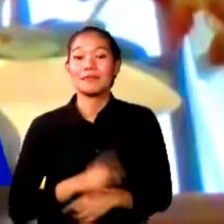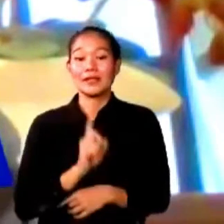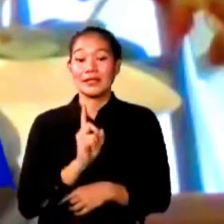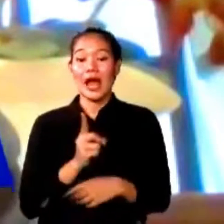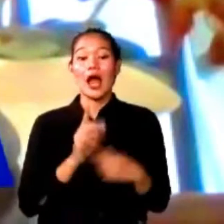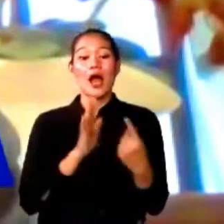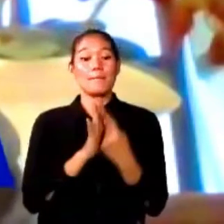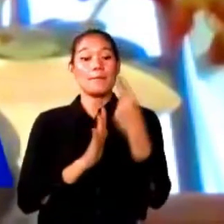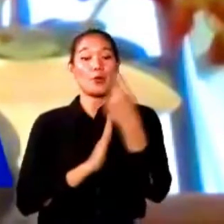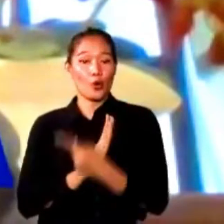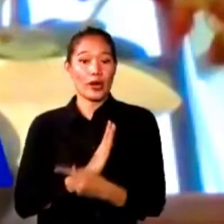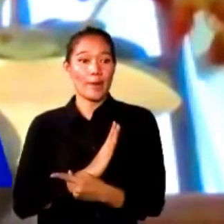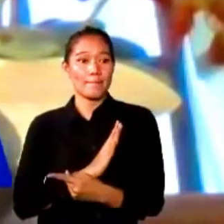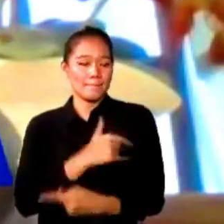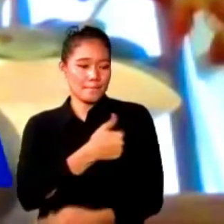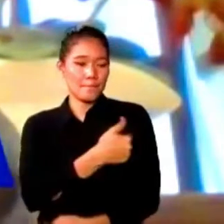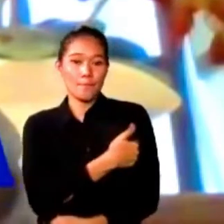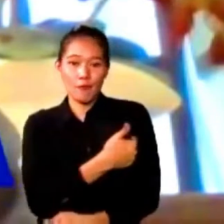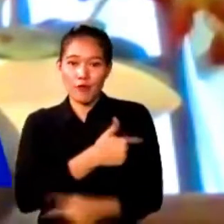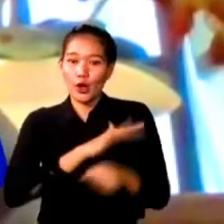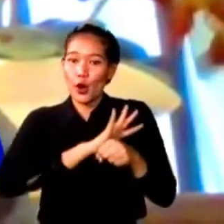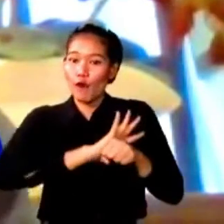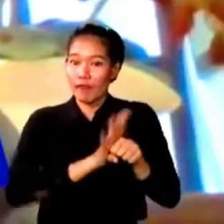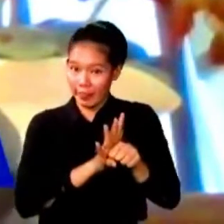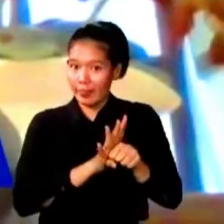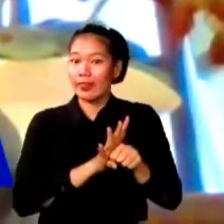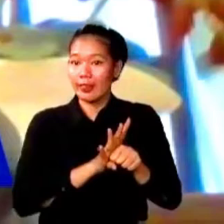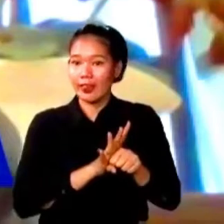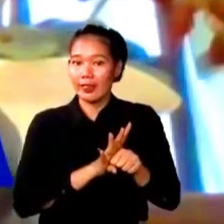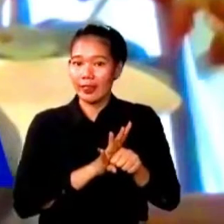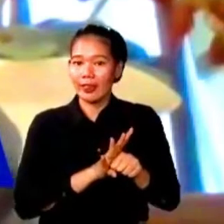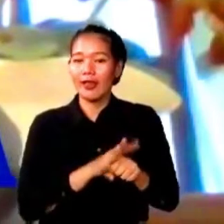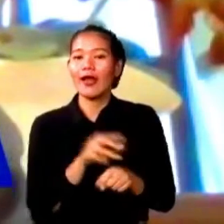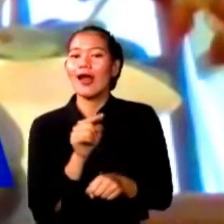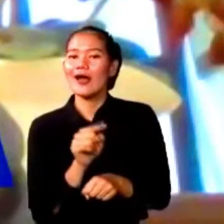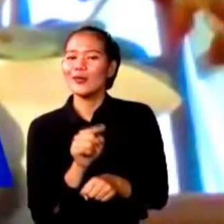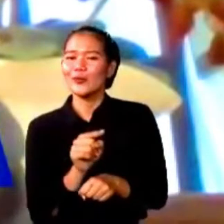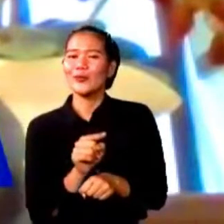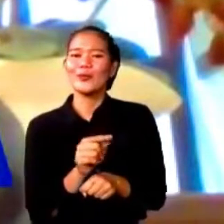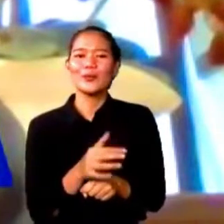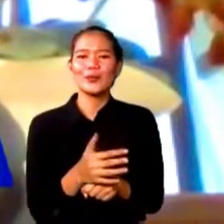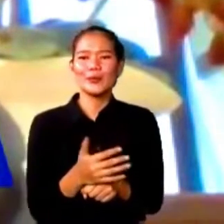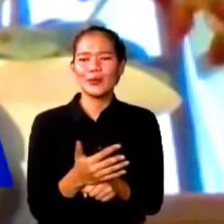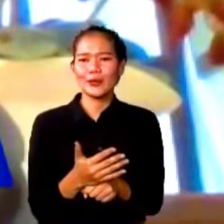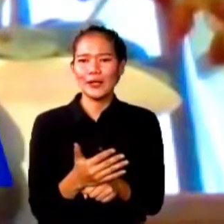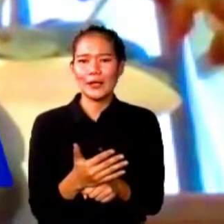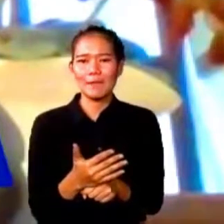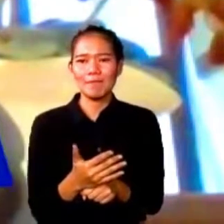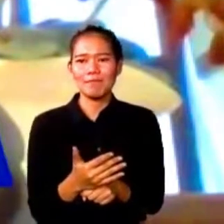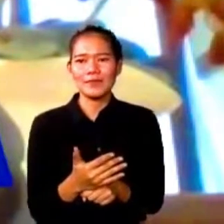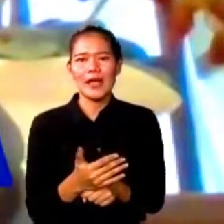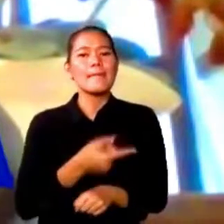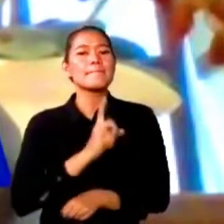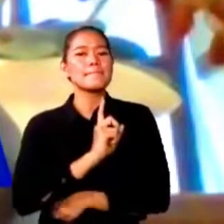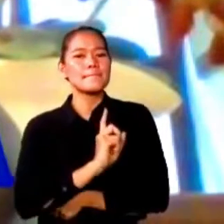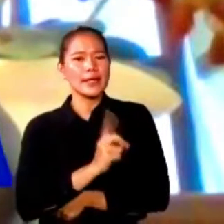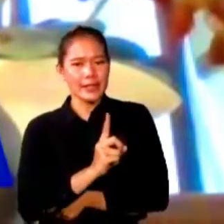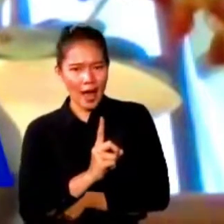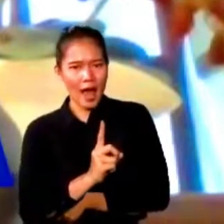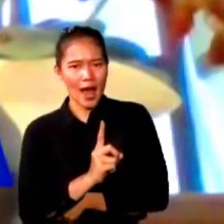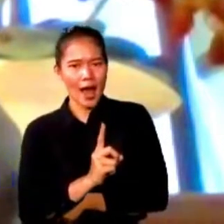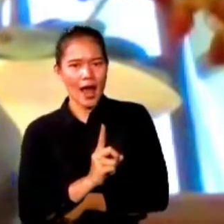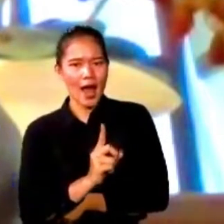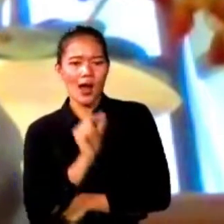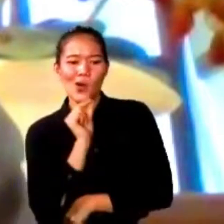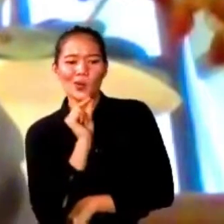program vaksinasi profit 19 sabagai salah satu istiar untuk